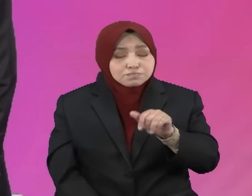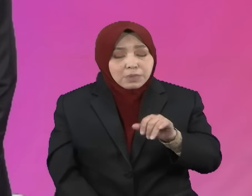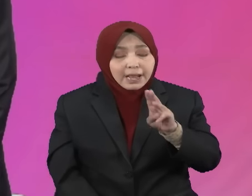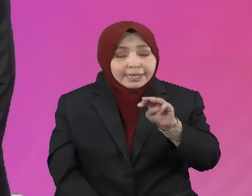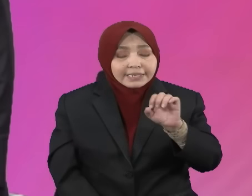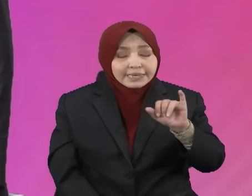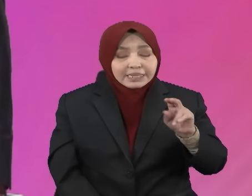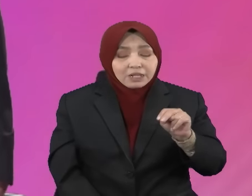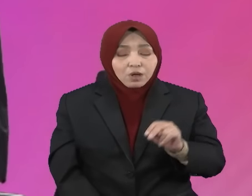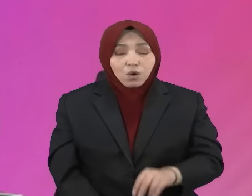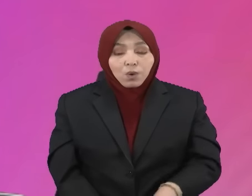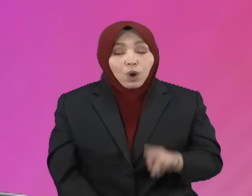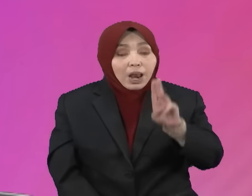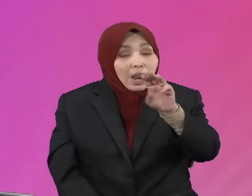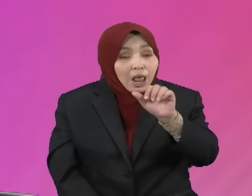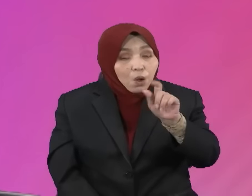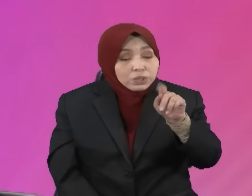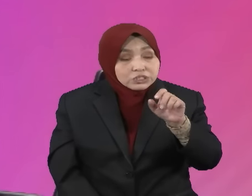أجمعين.